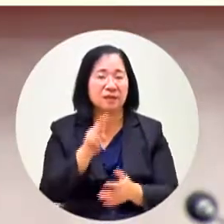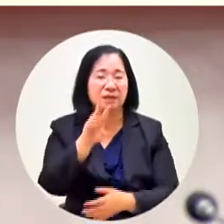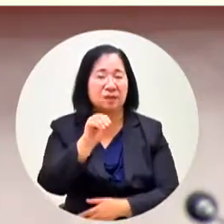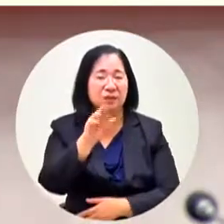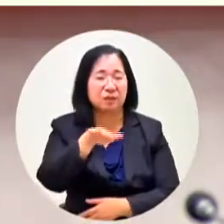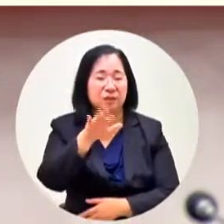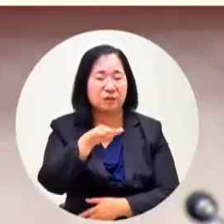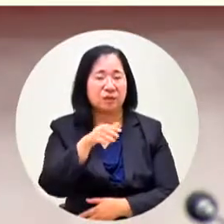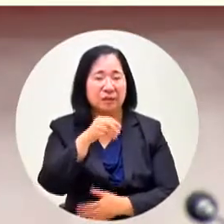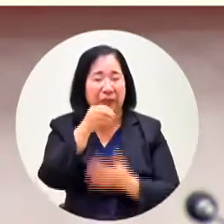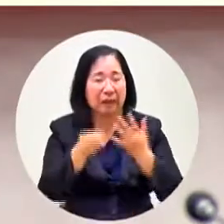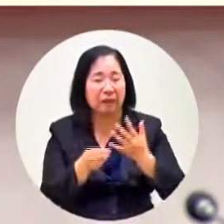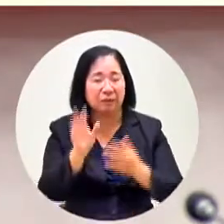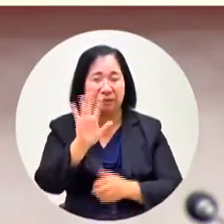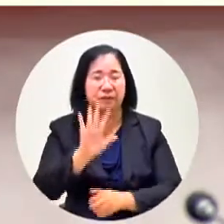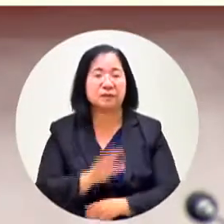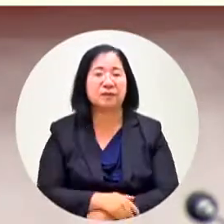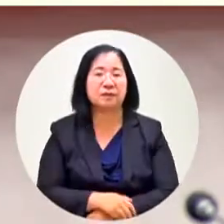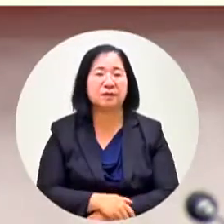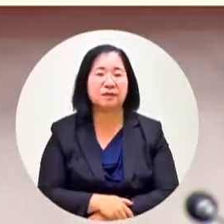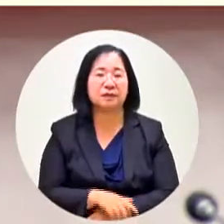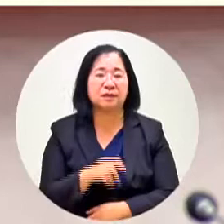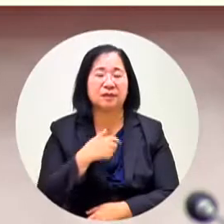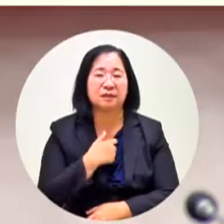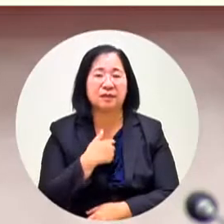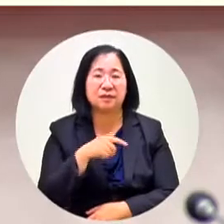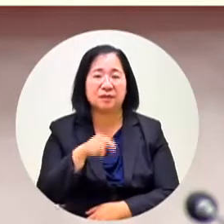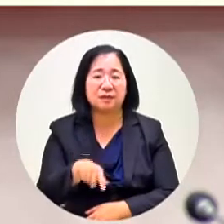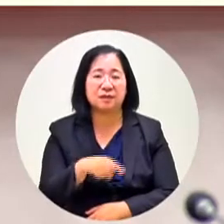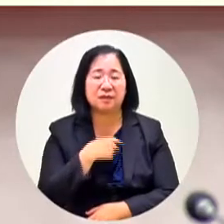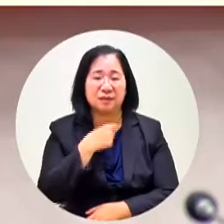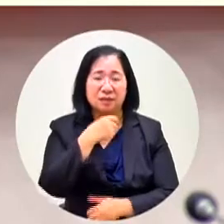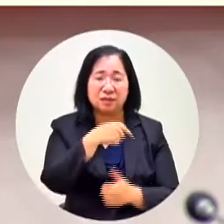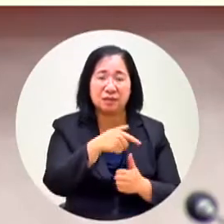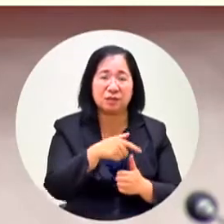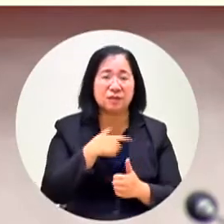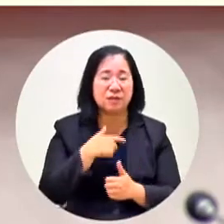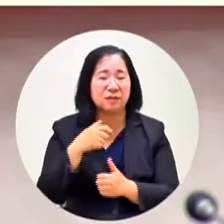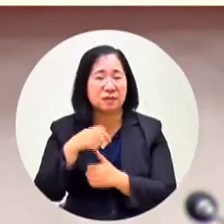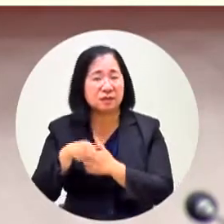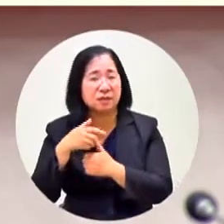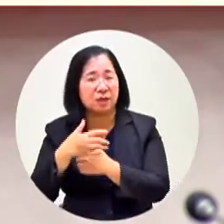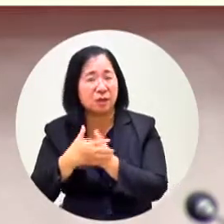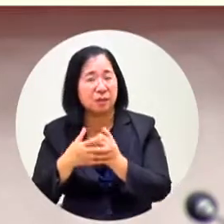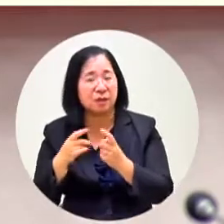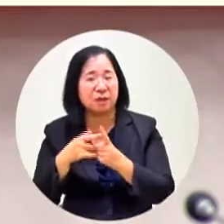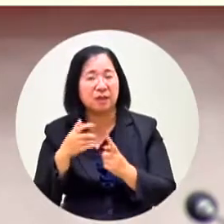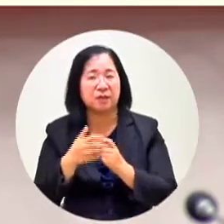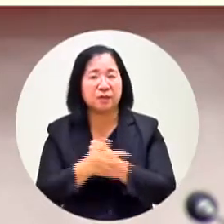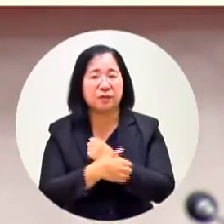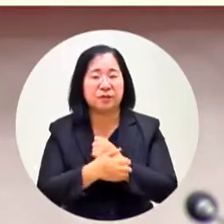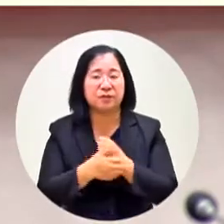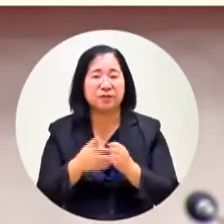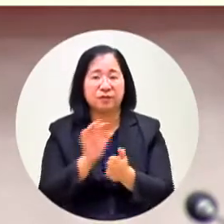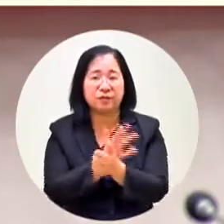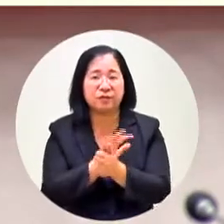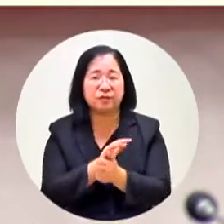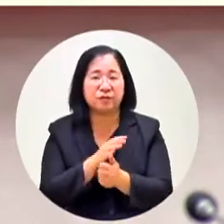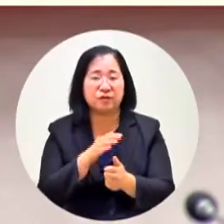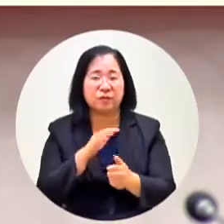教师跟教保员的薪资里面有特别提到，在第2项跟第3项里面有特别提到，申请第一年时教师及